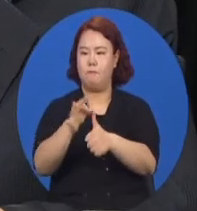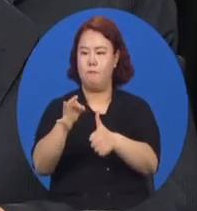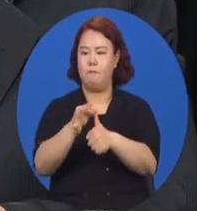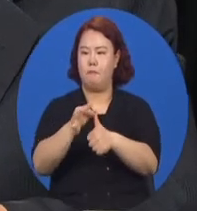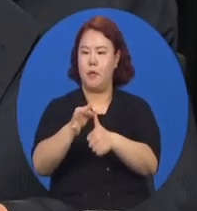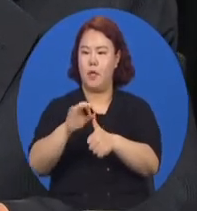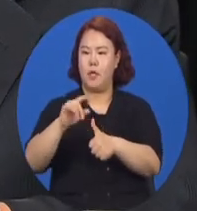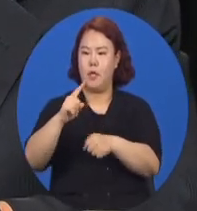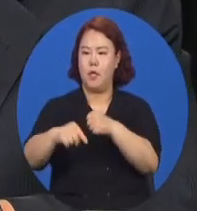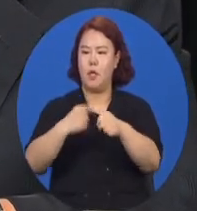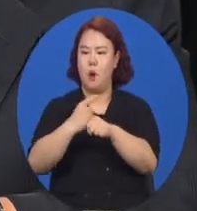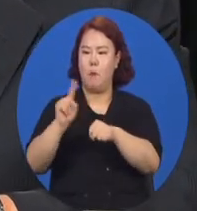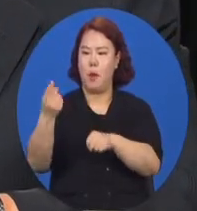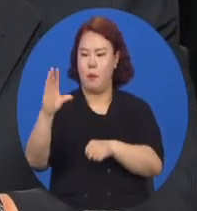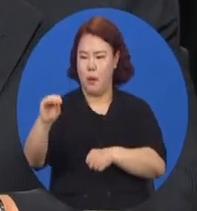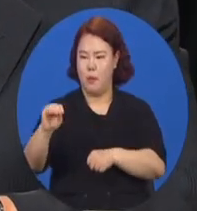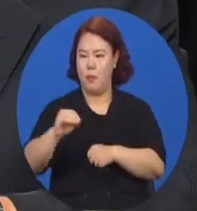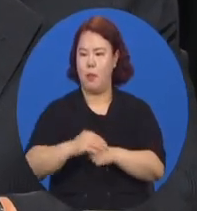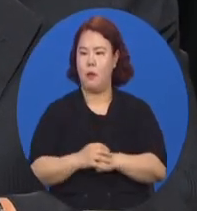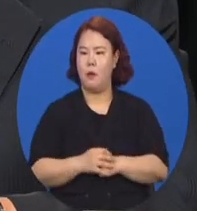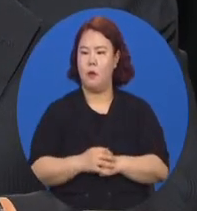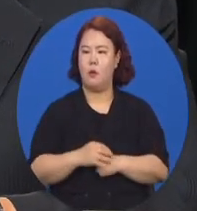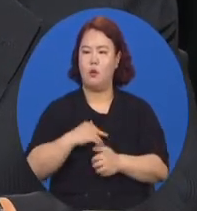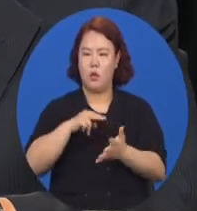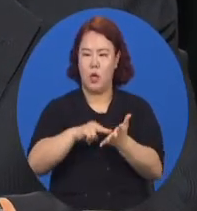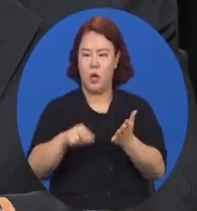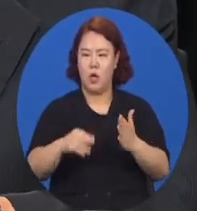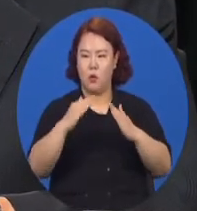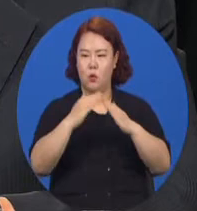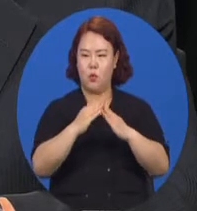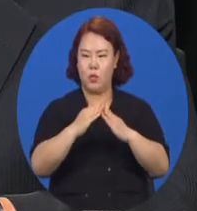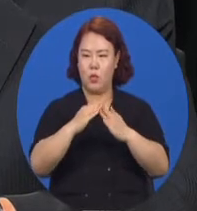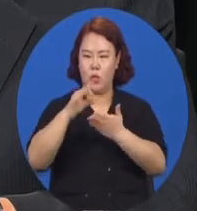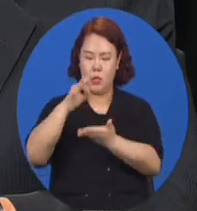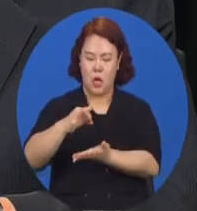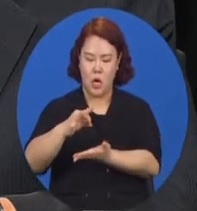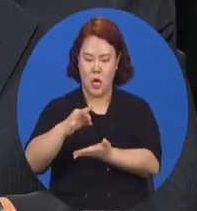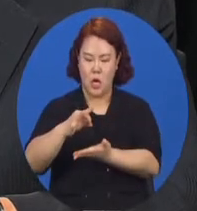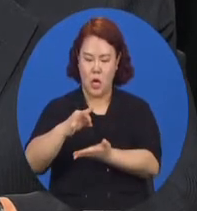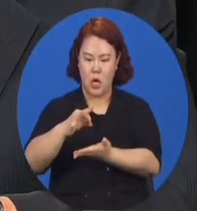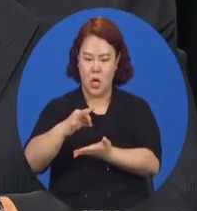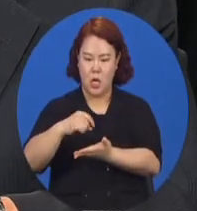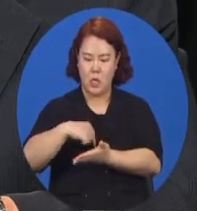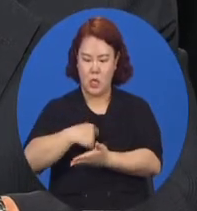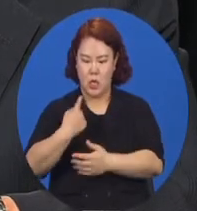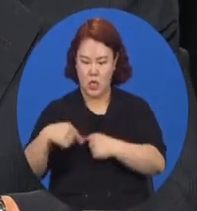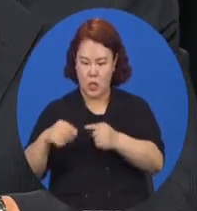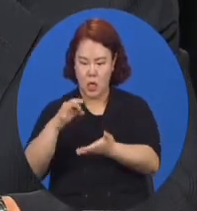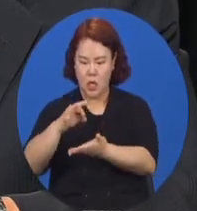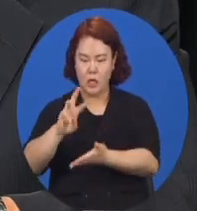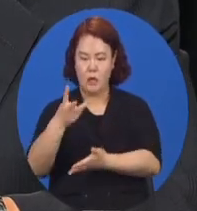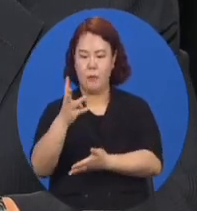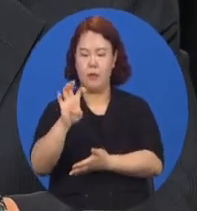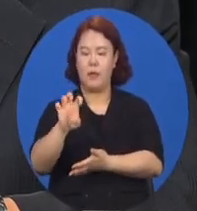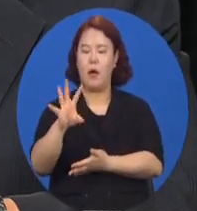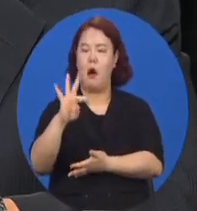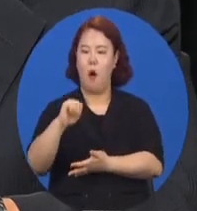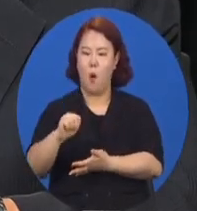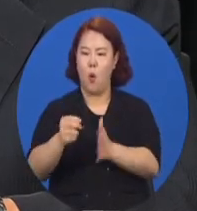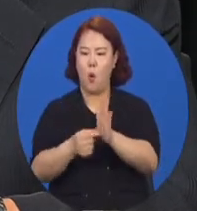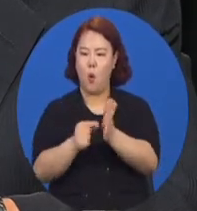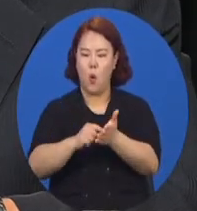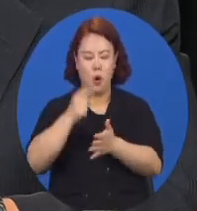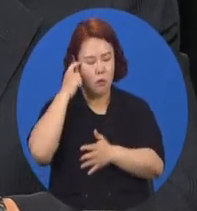연 100만 원. 저희 단양군의 자체 가용 재원이 약 한 340억 내외로 알고 있습니다. 이